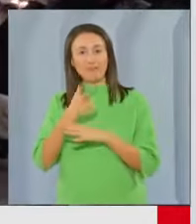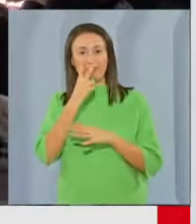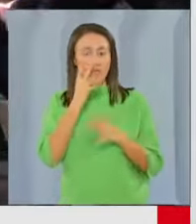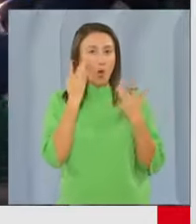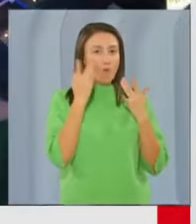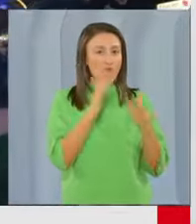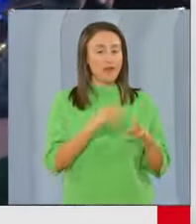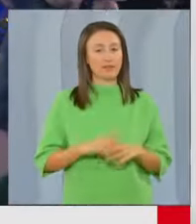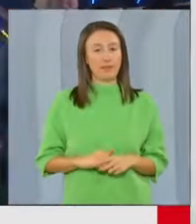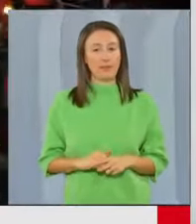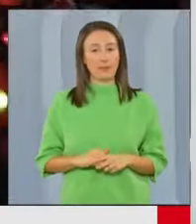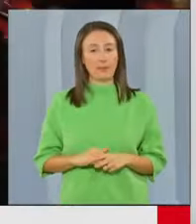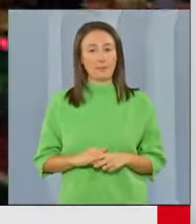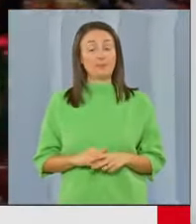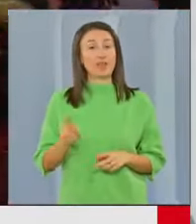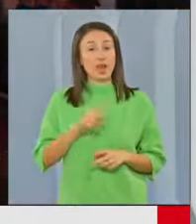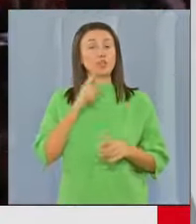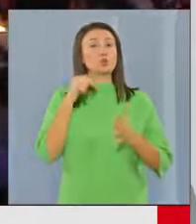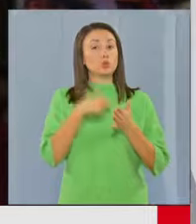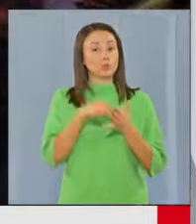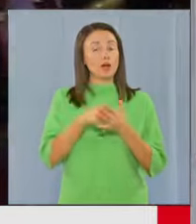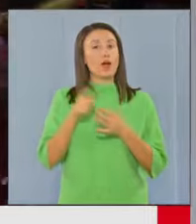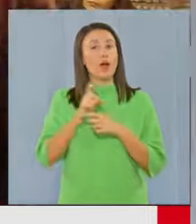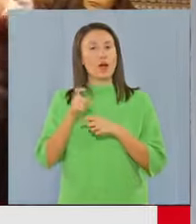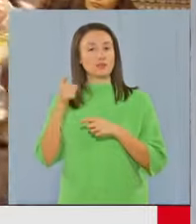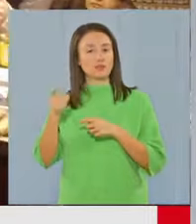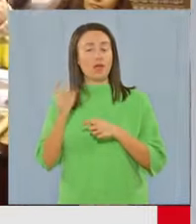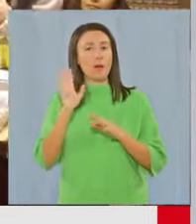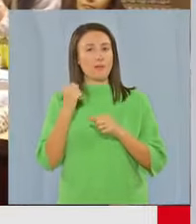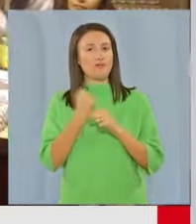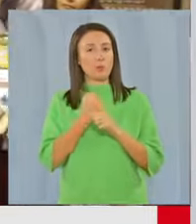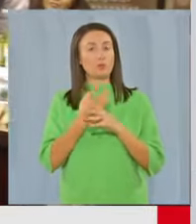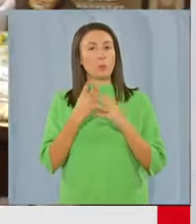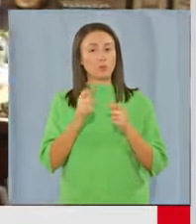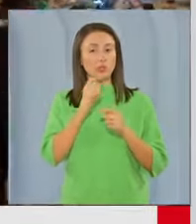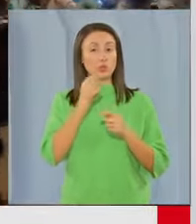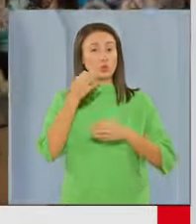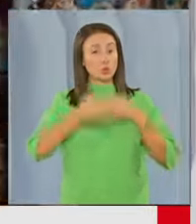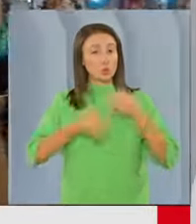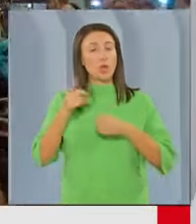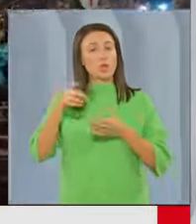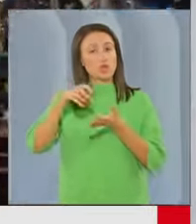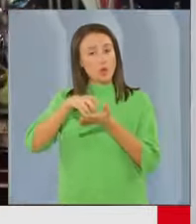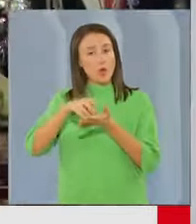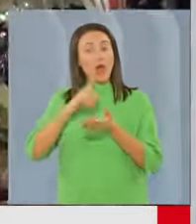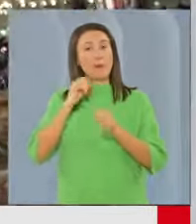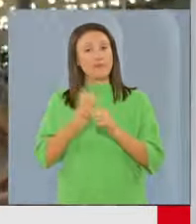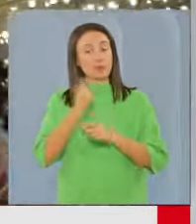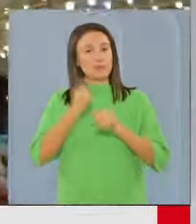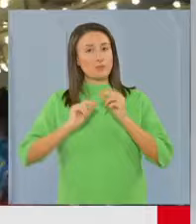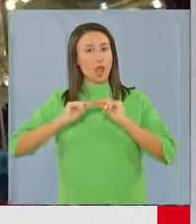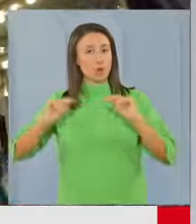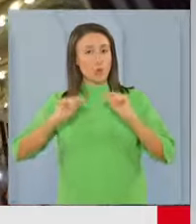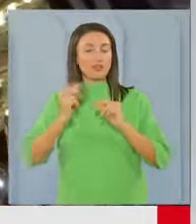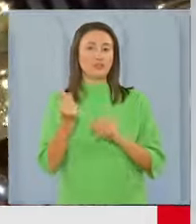oferte iarăși mai cumpără de aceea aici cumva ă Noi am mai făcut mai multe studii pe pe zona asta la cult reserch am făcut studii despre educație